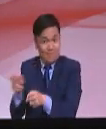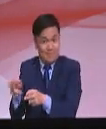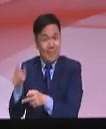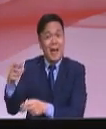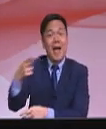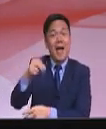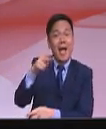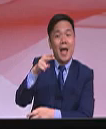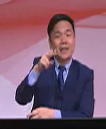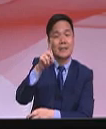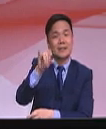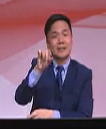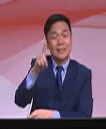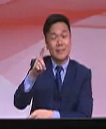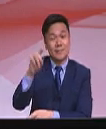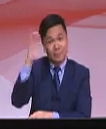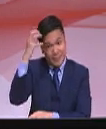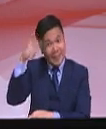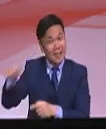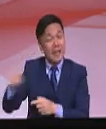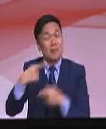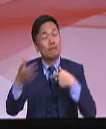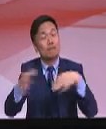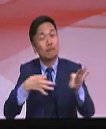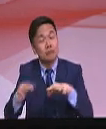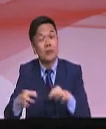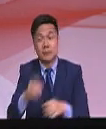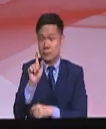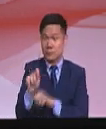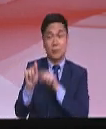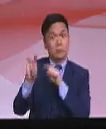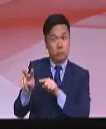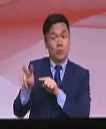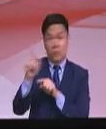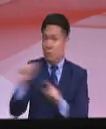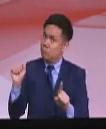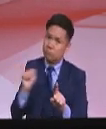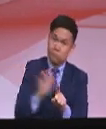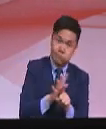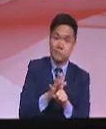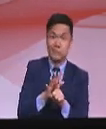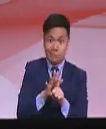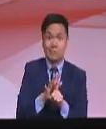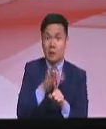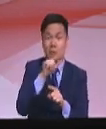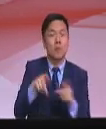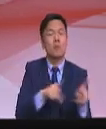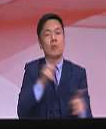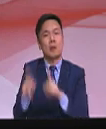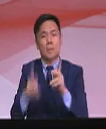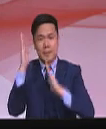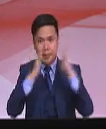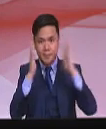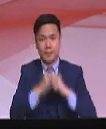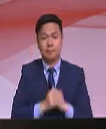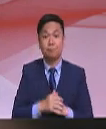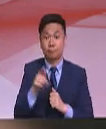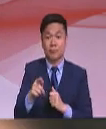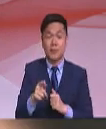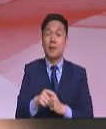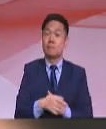Datuk Harjit Singhalan tidak menafikan televisyen tetap memberi impak besar kepada masyarakat. Media